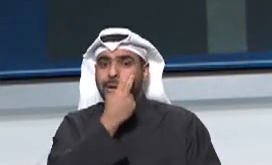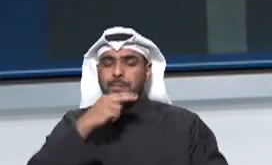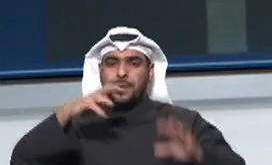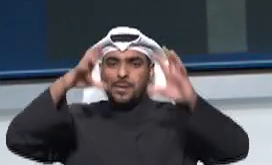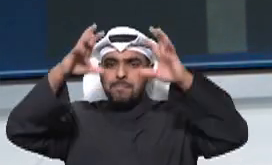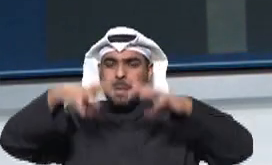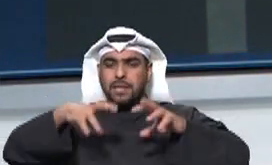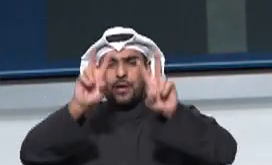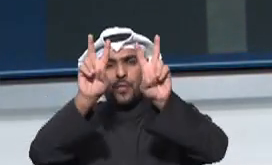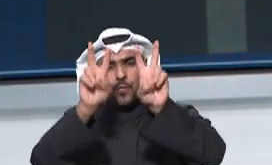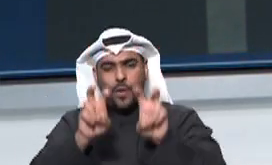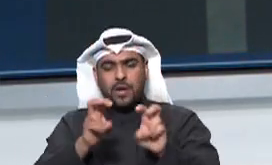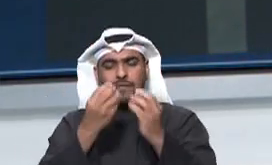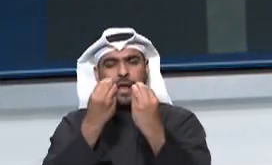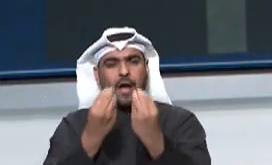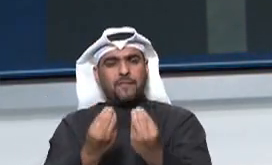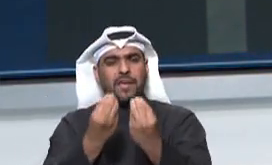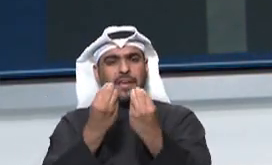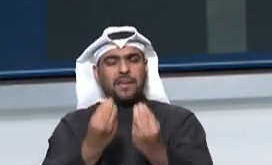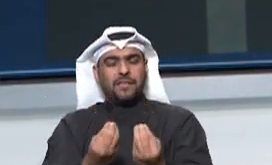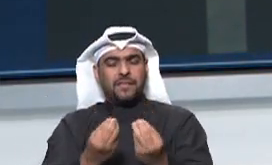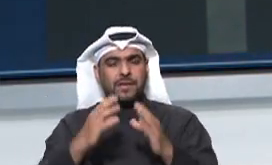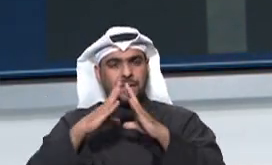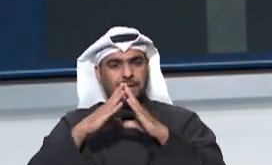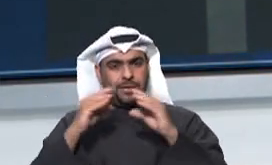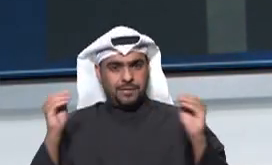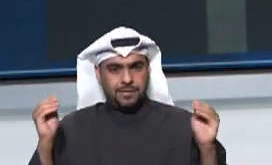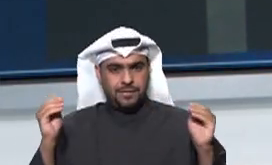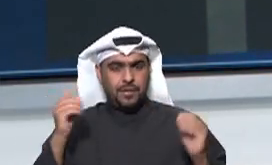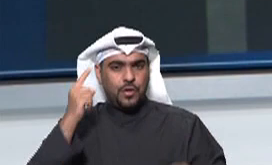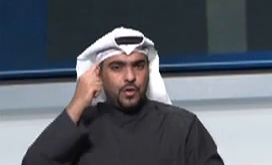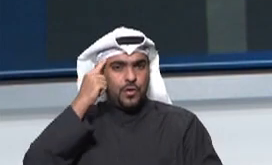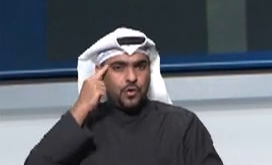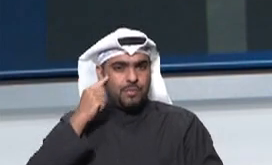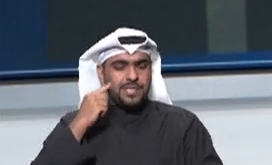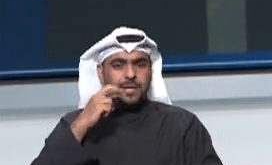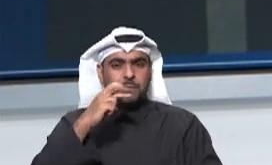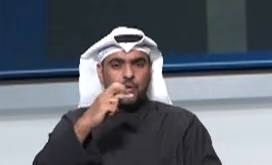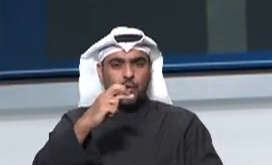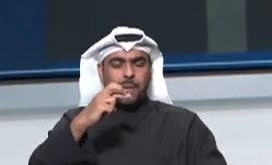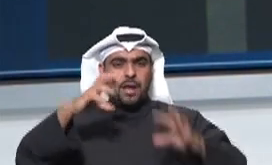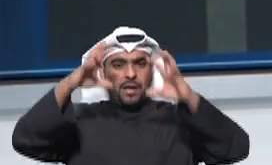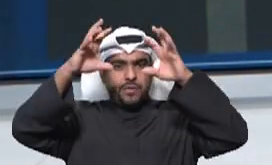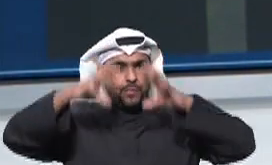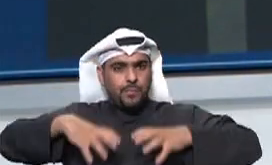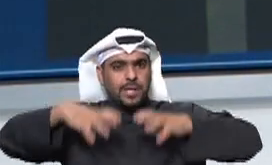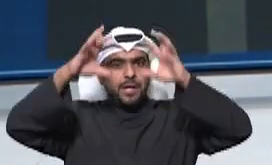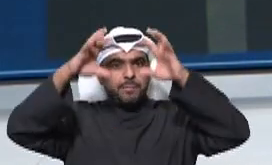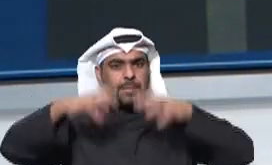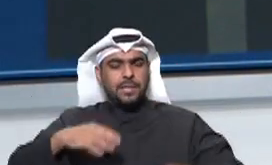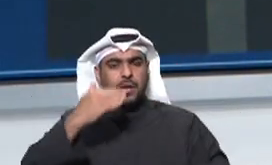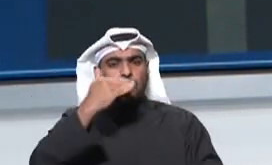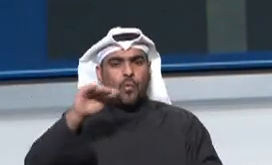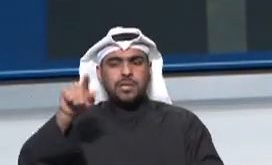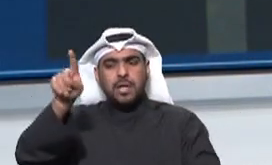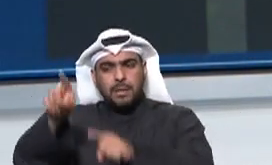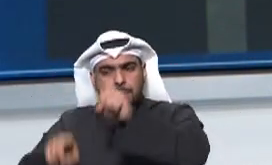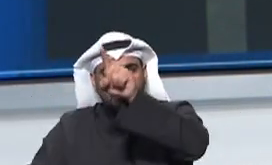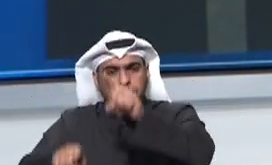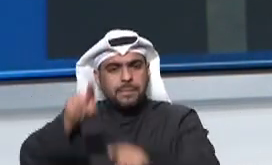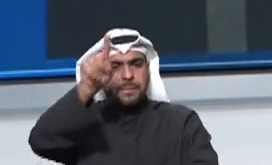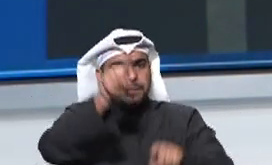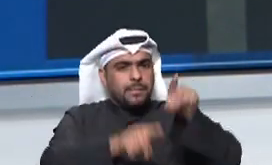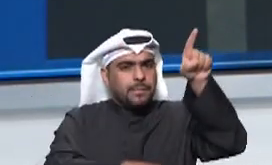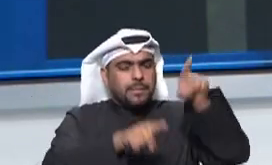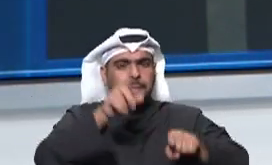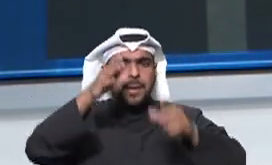خفيفة إلى متوسطة وتكون غزيرة أحيانا في بعض المناطق، كميات متفاوتة من منطقة إلى أخرى، ونشاط